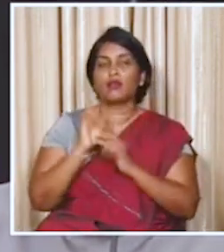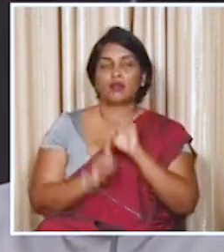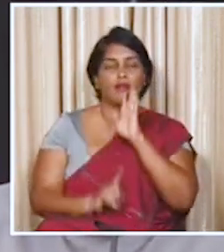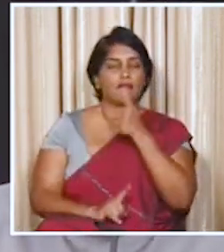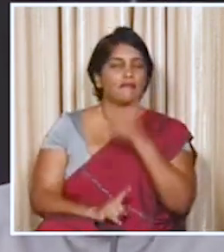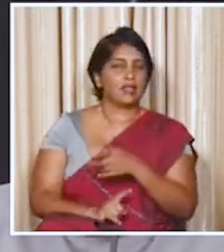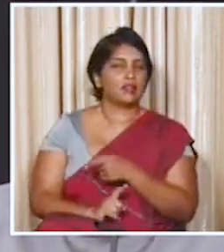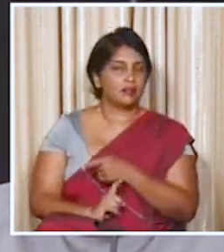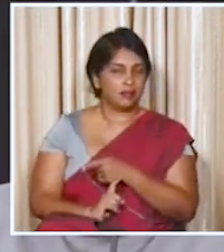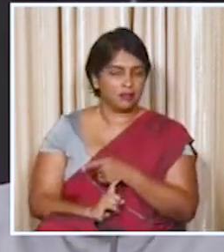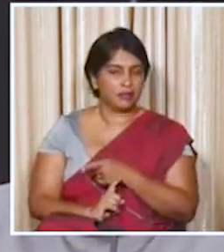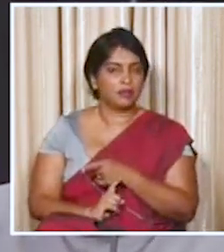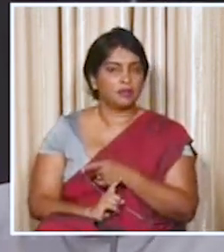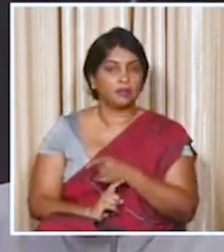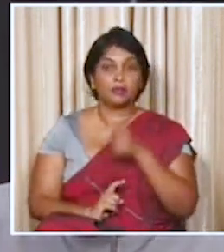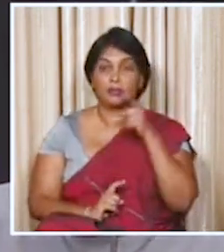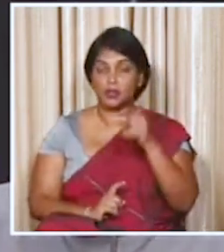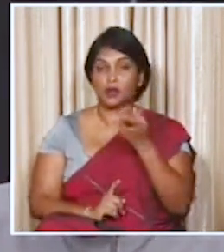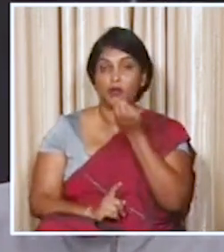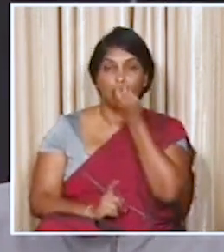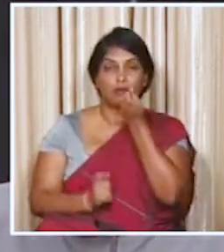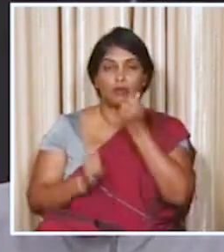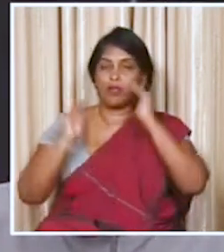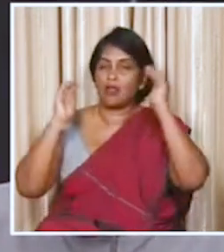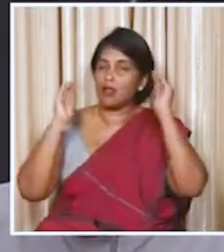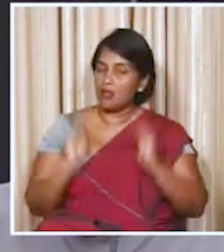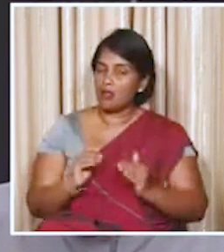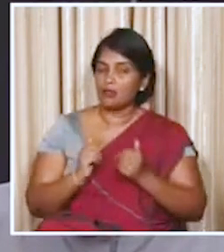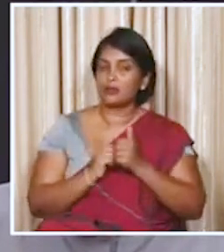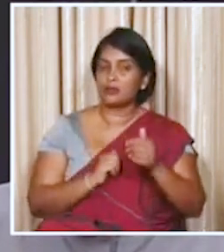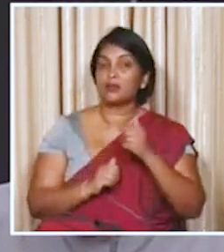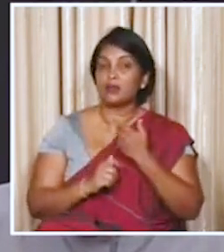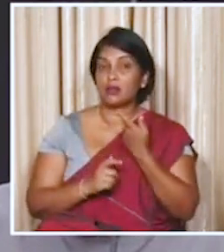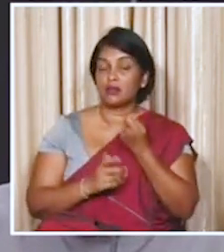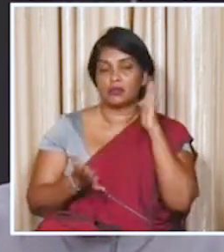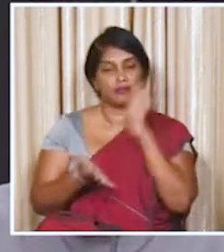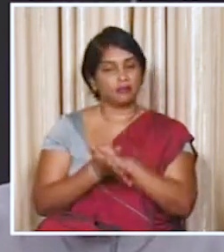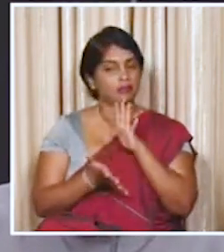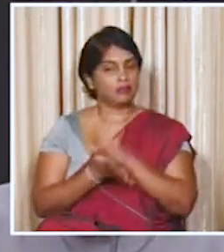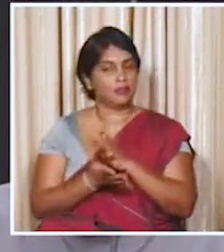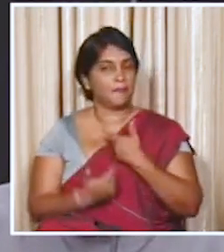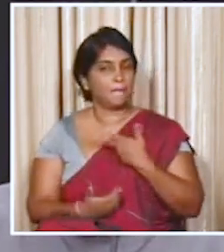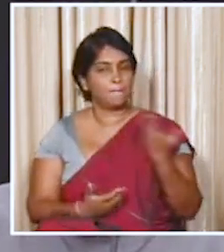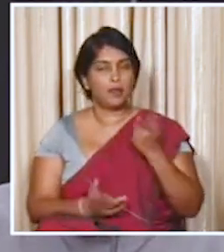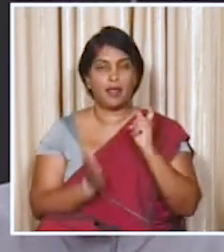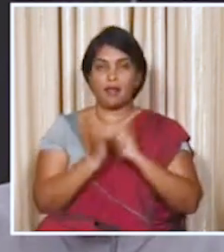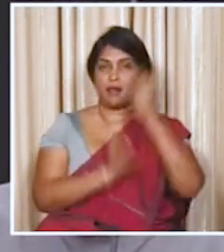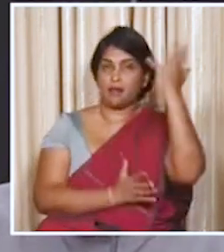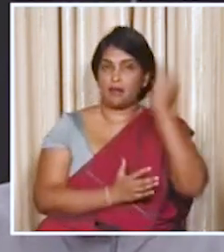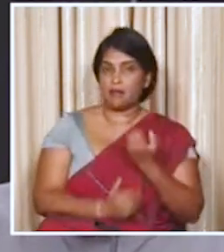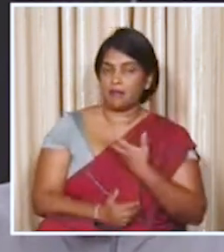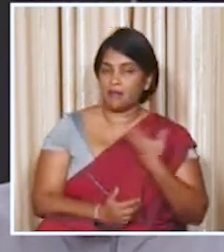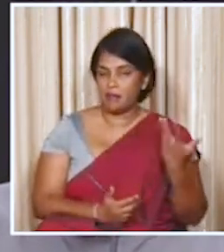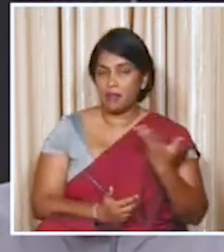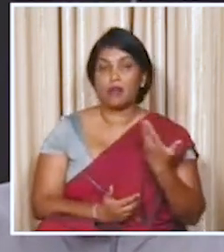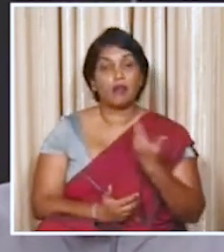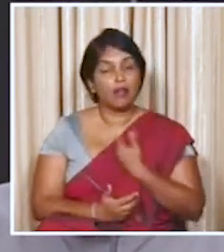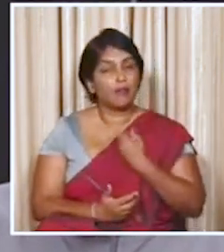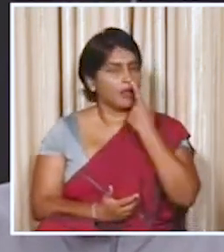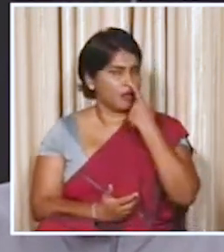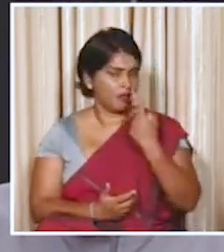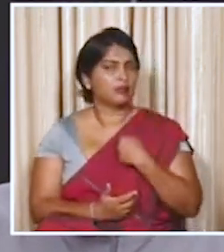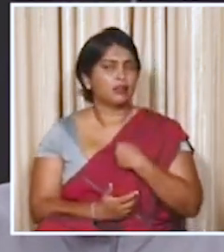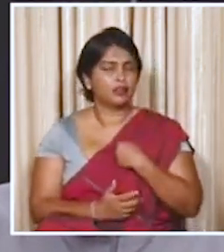ada katkam. Obat tuh mila, badu mila, adu kerana krami. Apitnya salia cuka handat be, apitnya naikan nat be, apitnya kian nih